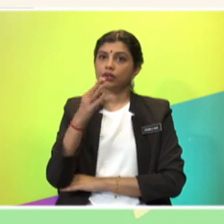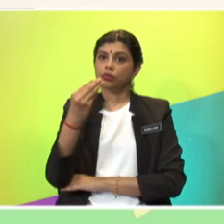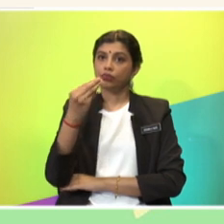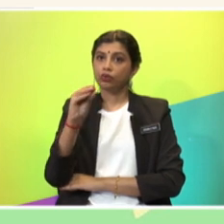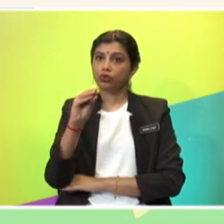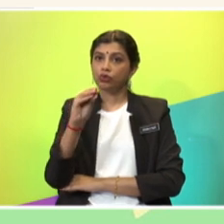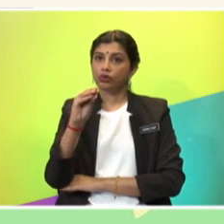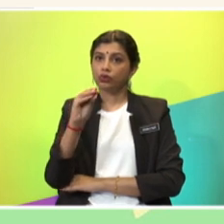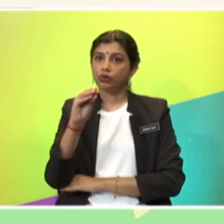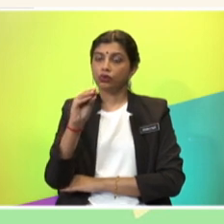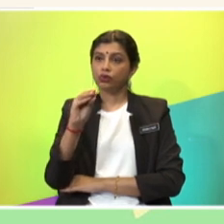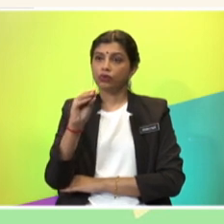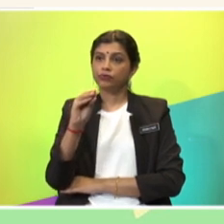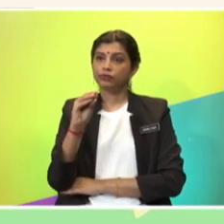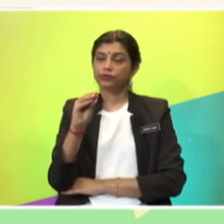40.